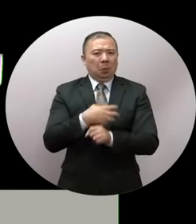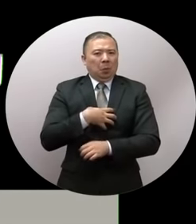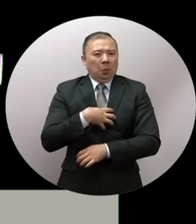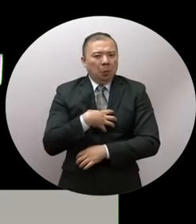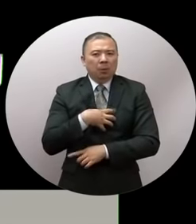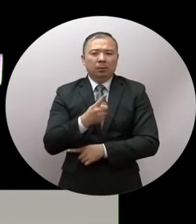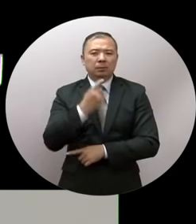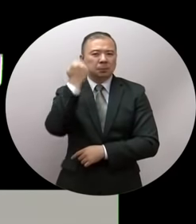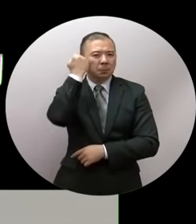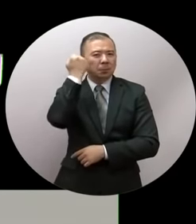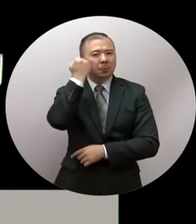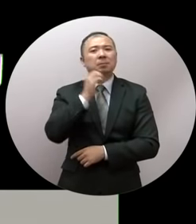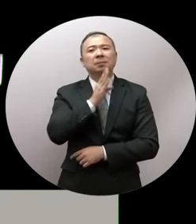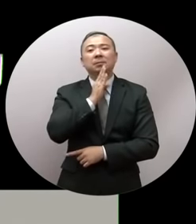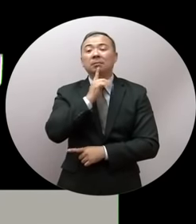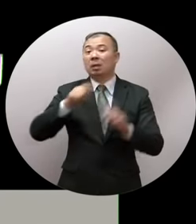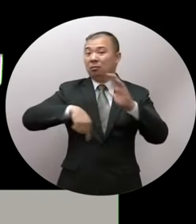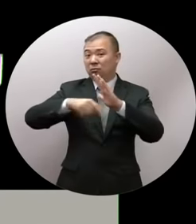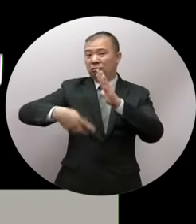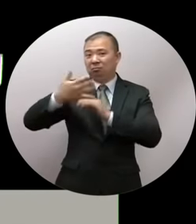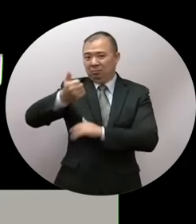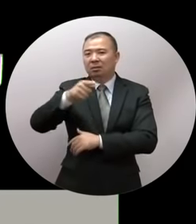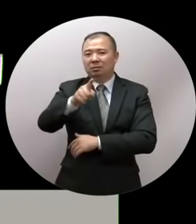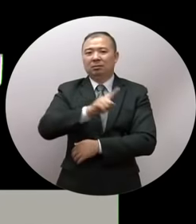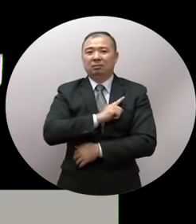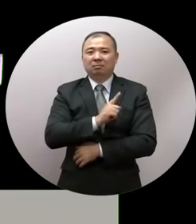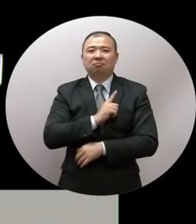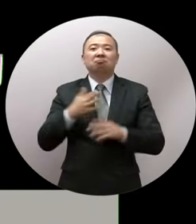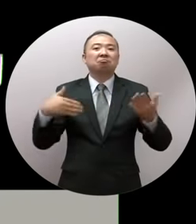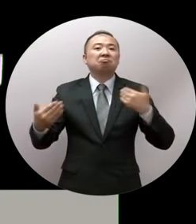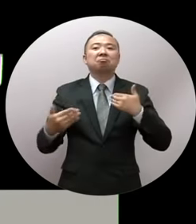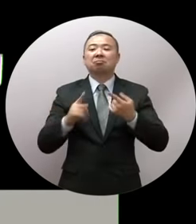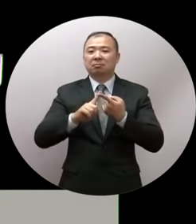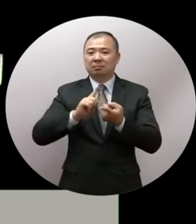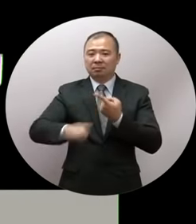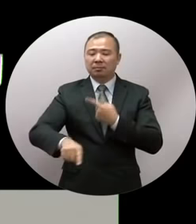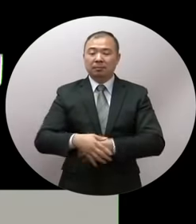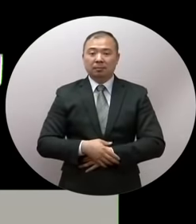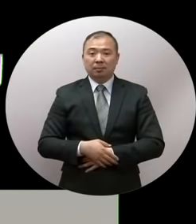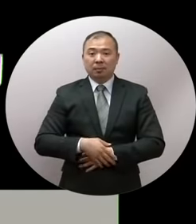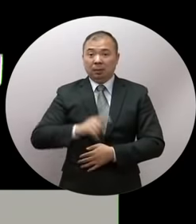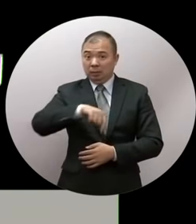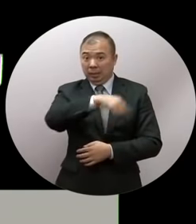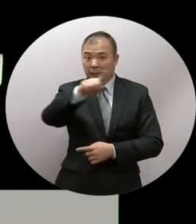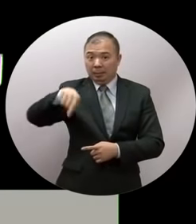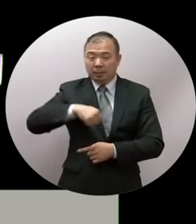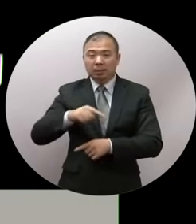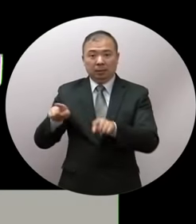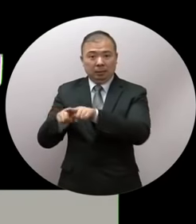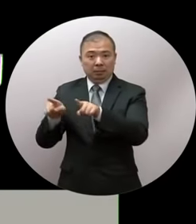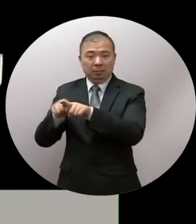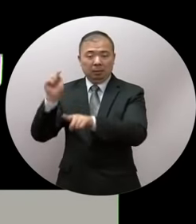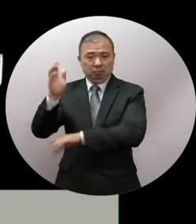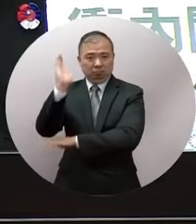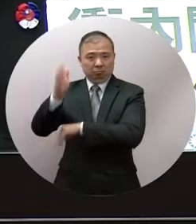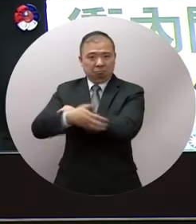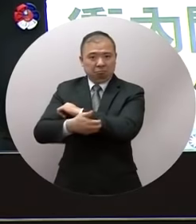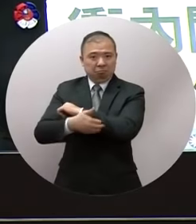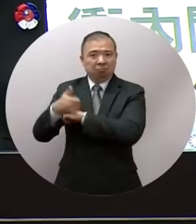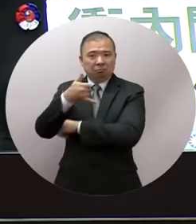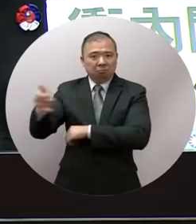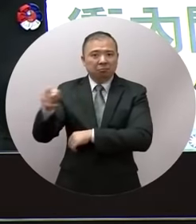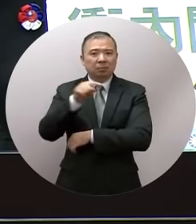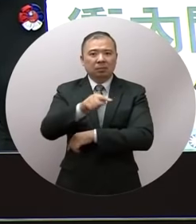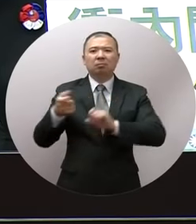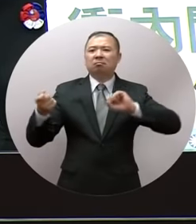业，印度的熊了解，所以他们跟一般的公务人员不一样。但是因为